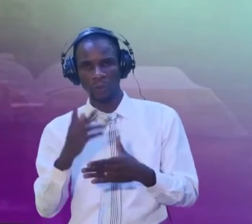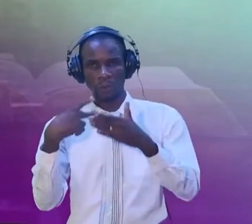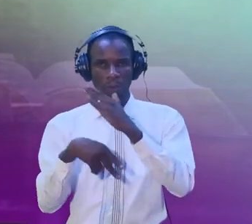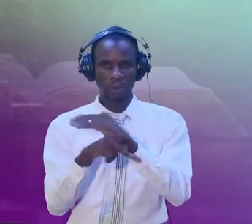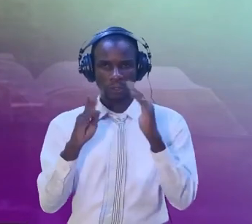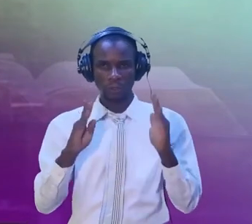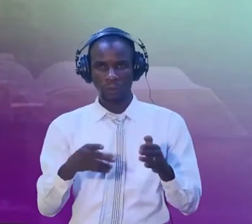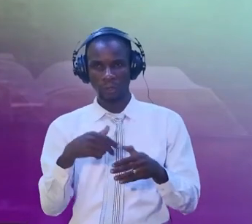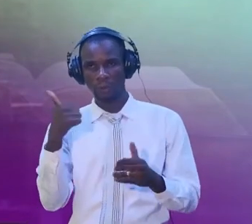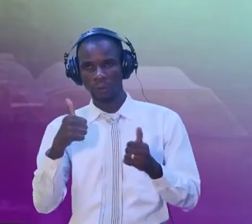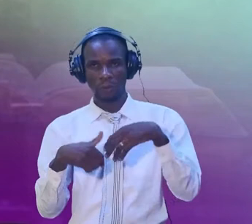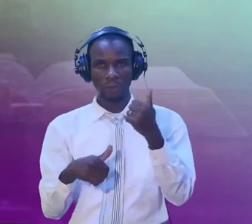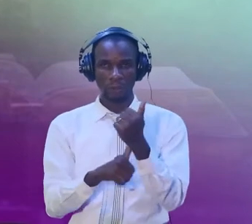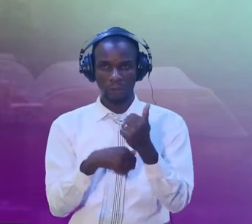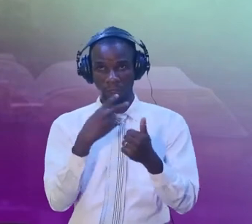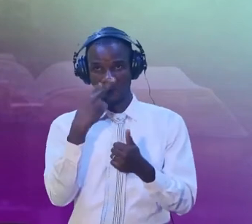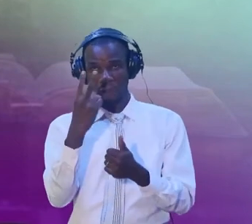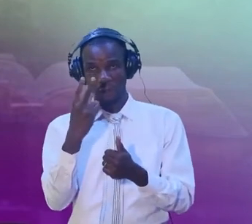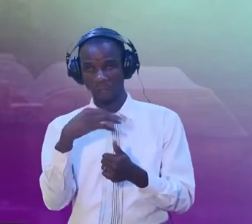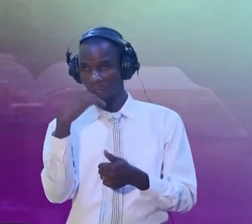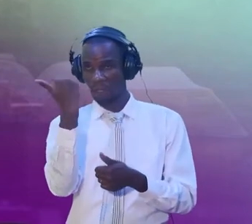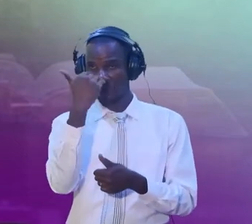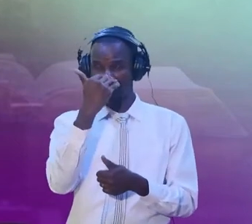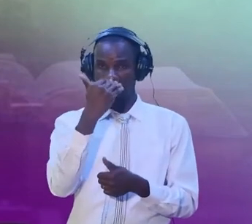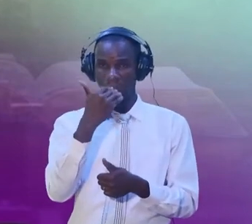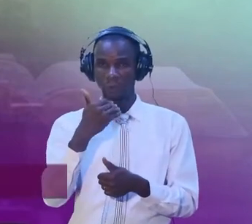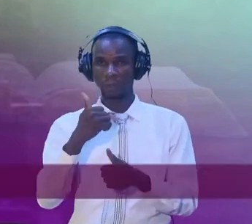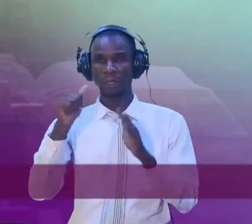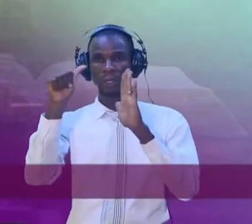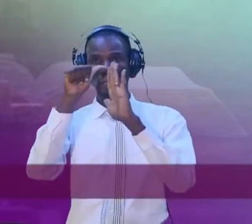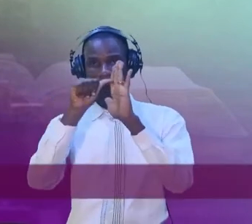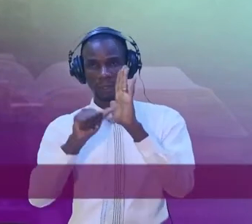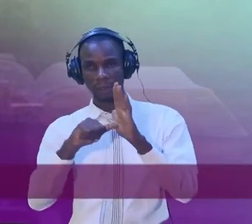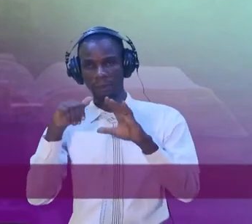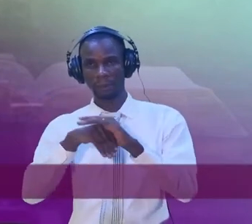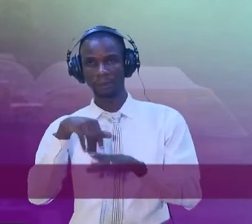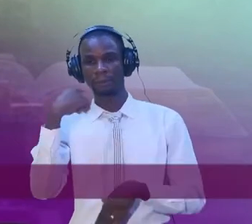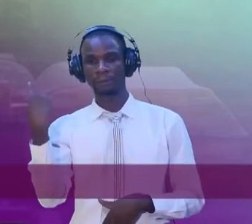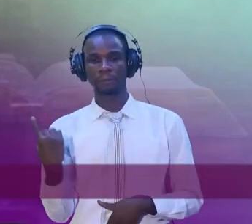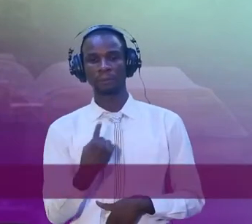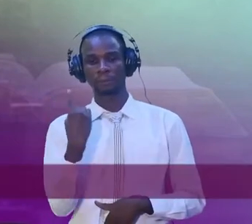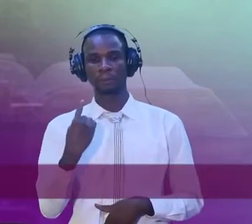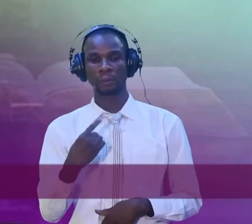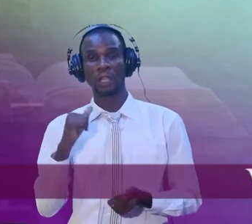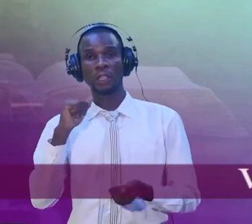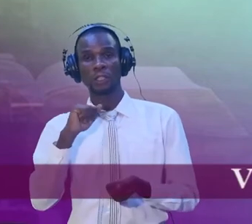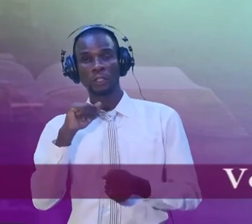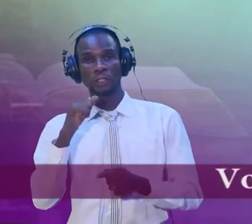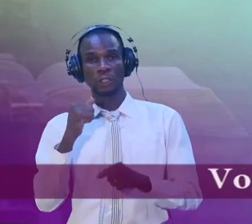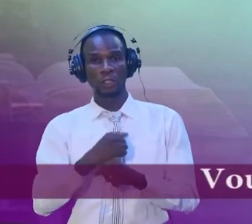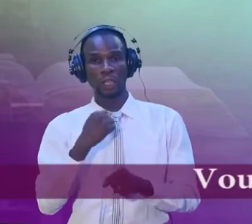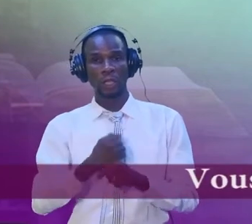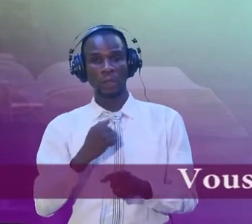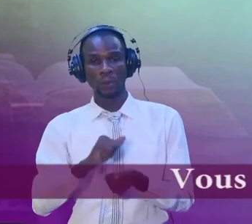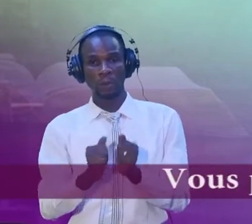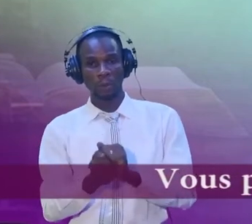Na pesa nyingi zinatumiwa leo kwa watu ambao wanataka kujua mambo yanayopita